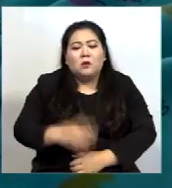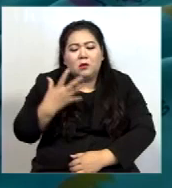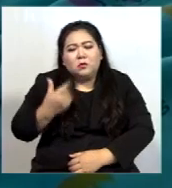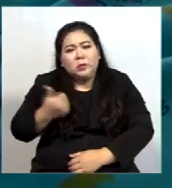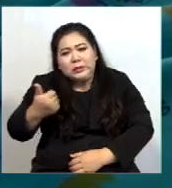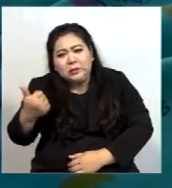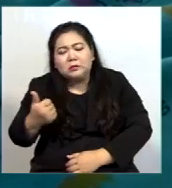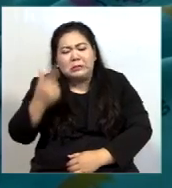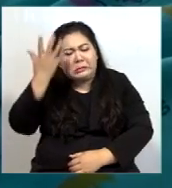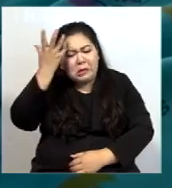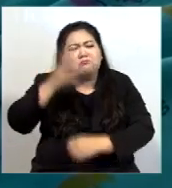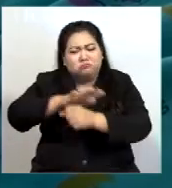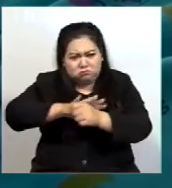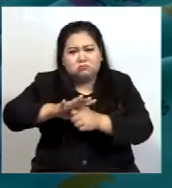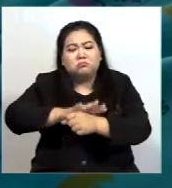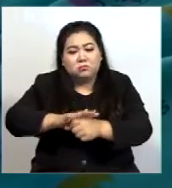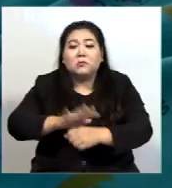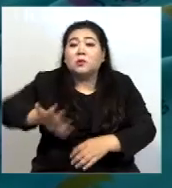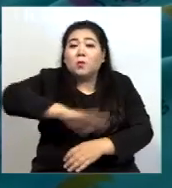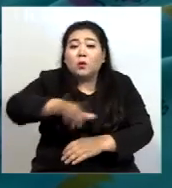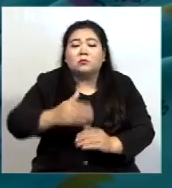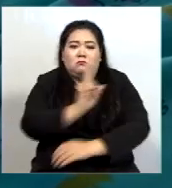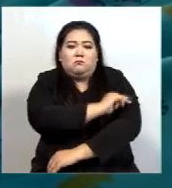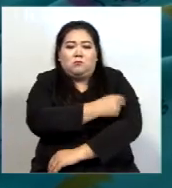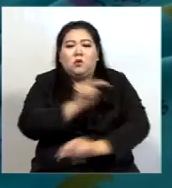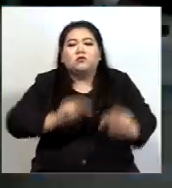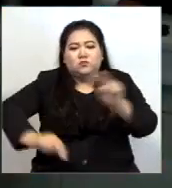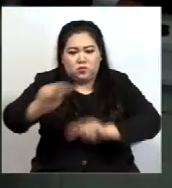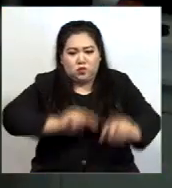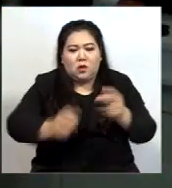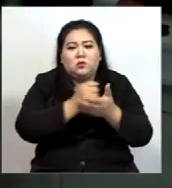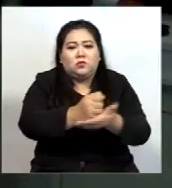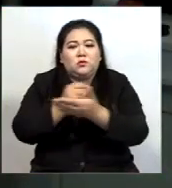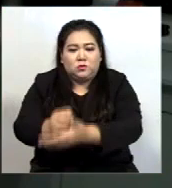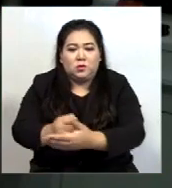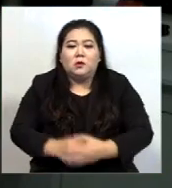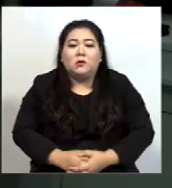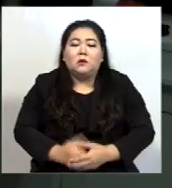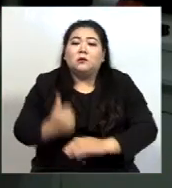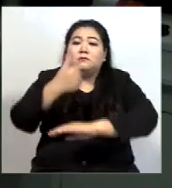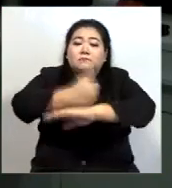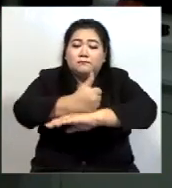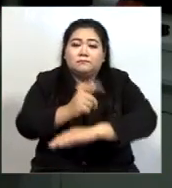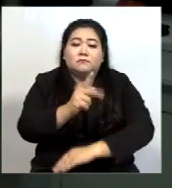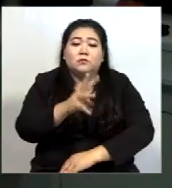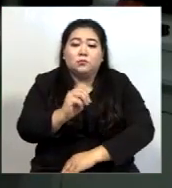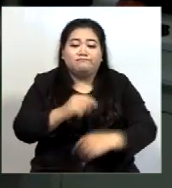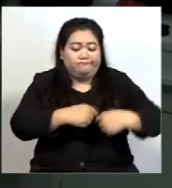ภาวะเครียดปานกลางขณะนี้ทั้งหมดอยู่ในความดูแลของแพทย์ค่ะฟังประเด็นนี้จากทางอธิบดีกรมสุขภาพจิต